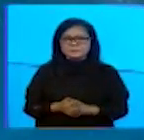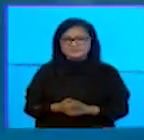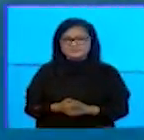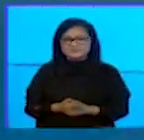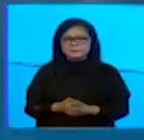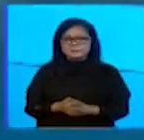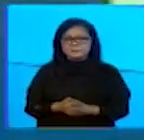melaporkan